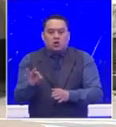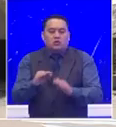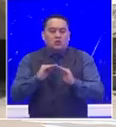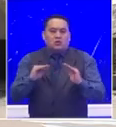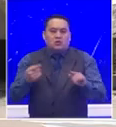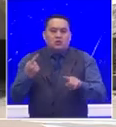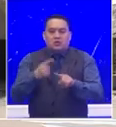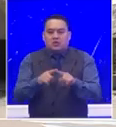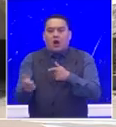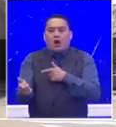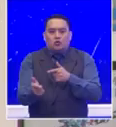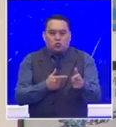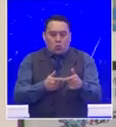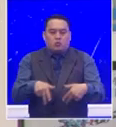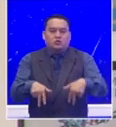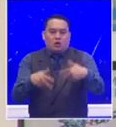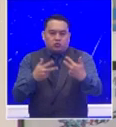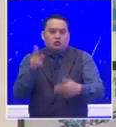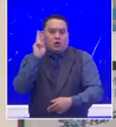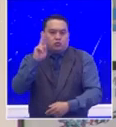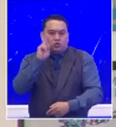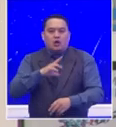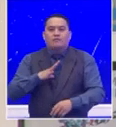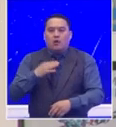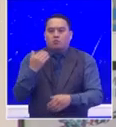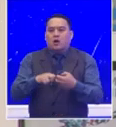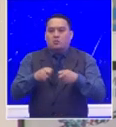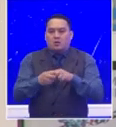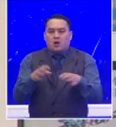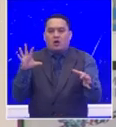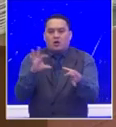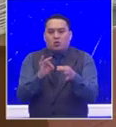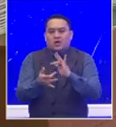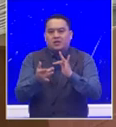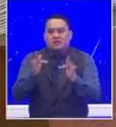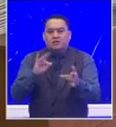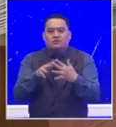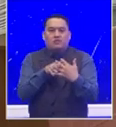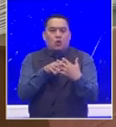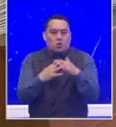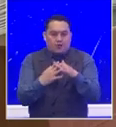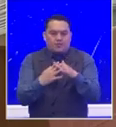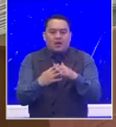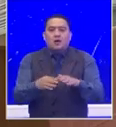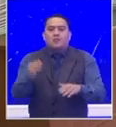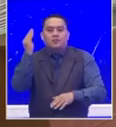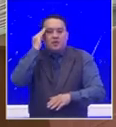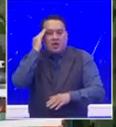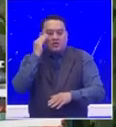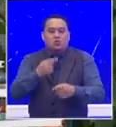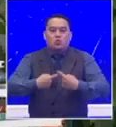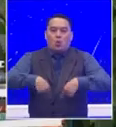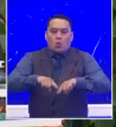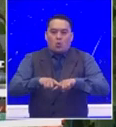аудитории технически готовы к дистанционным урокам. Но все еще остаются проблемы с подключением к интернету в сельской местности. По мнению представителей